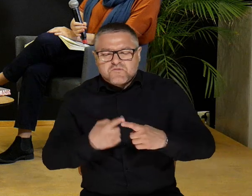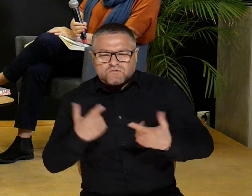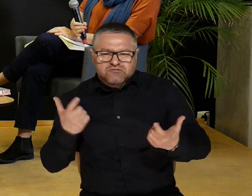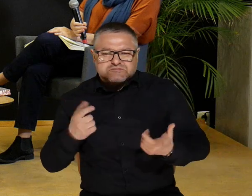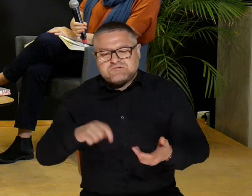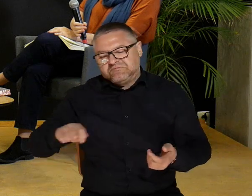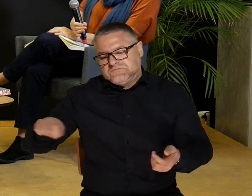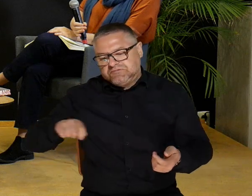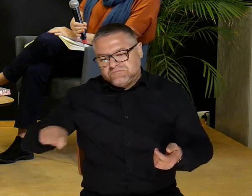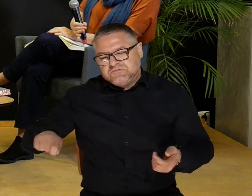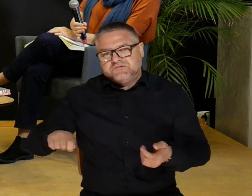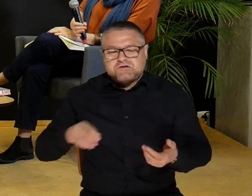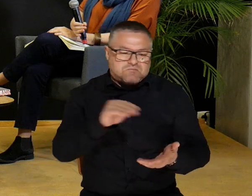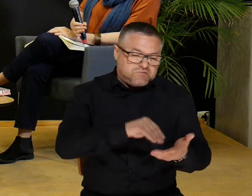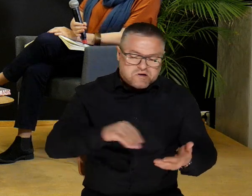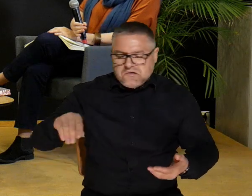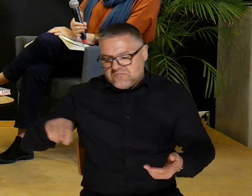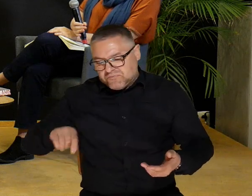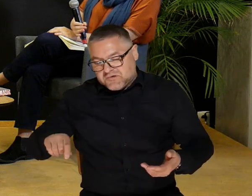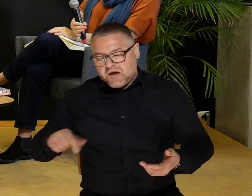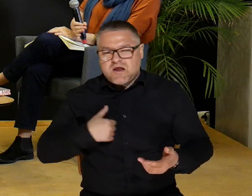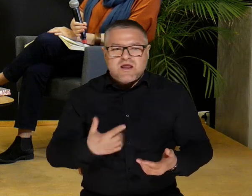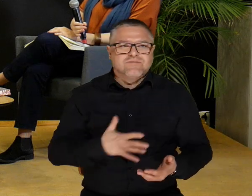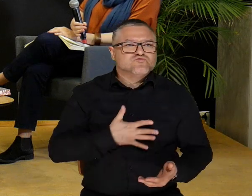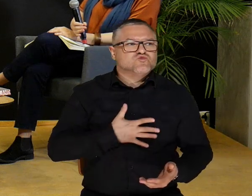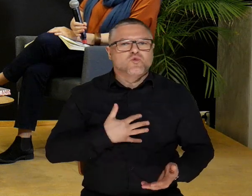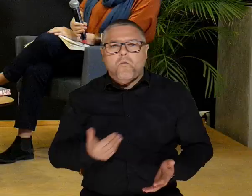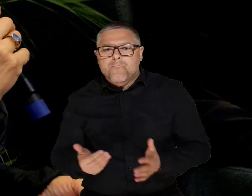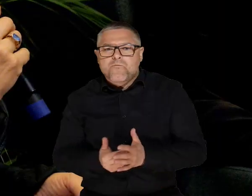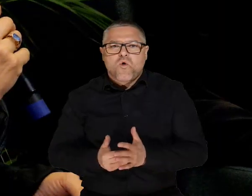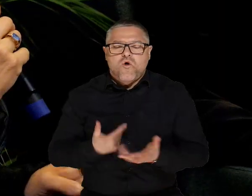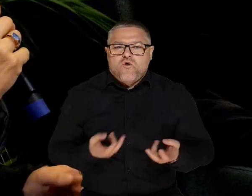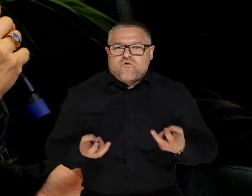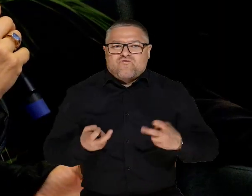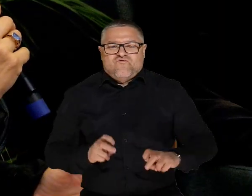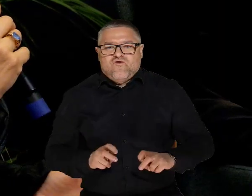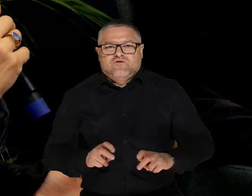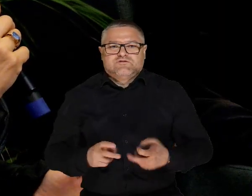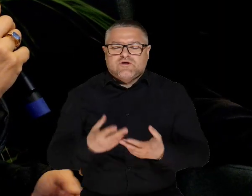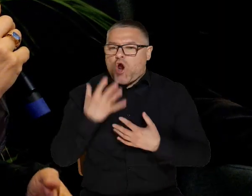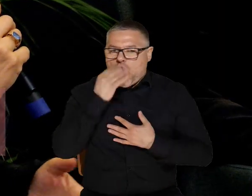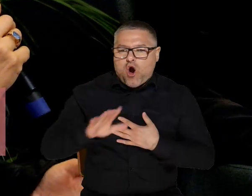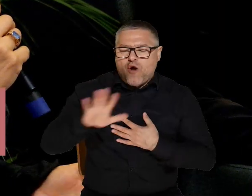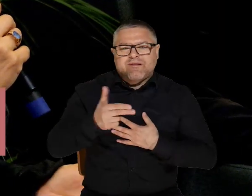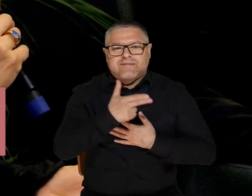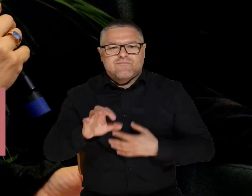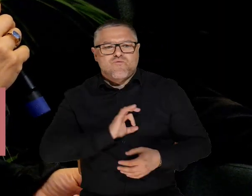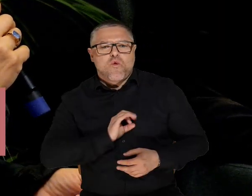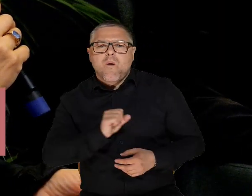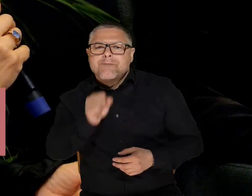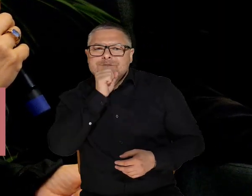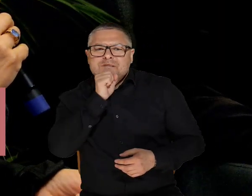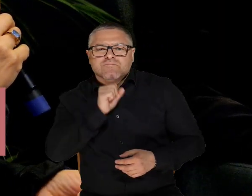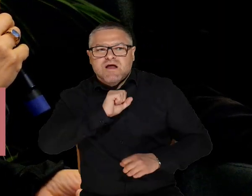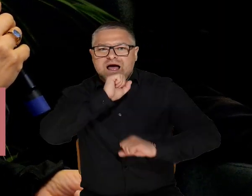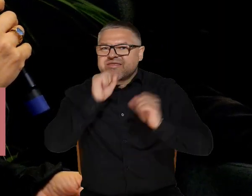bazgrać gdzieś na boku i nie wiem, miałam jakąś taką potrzebę tworzenia jakichś takich scenek, obrazów na temat mojej babci, której nigdy